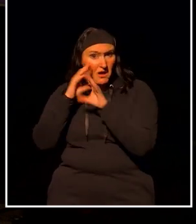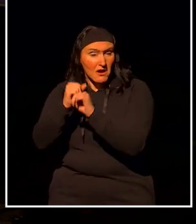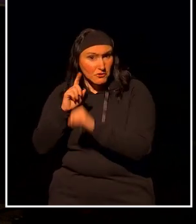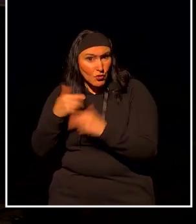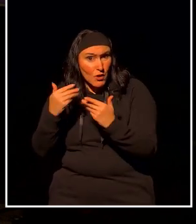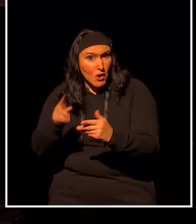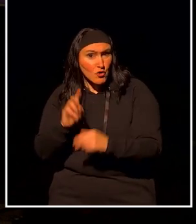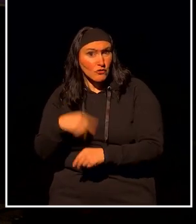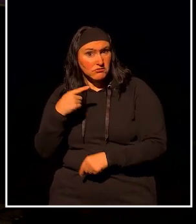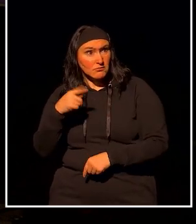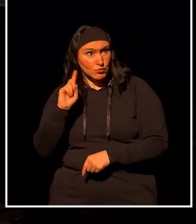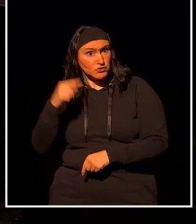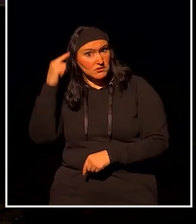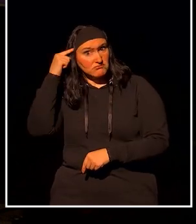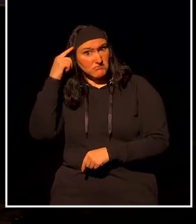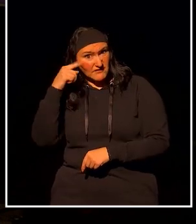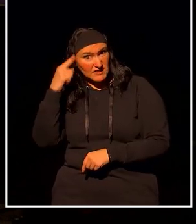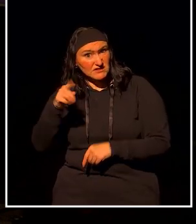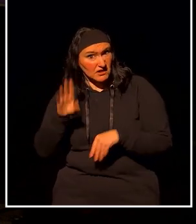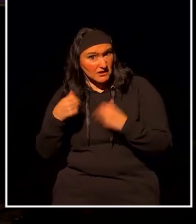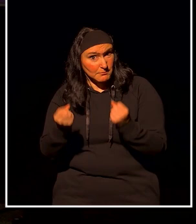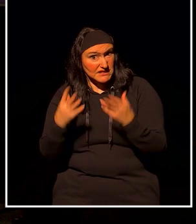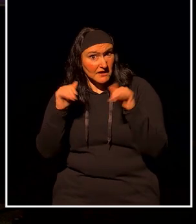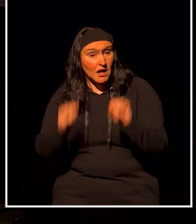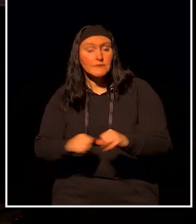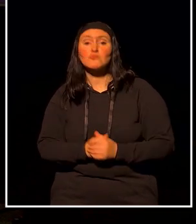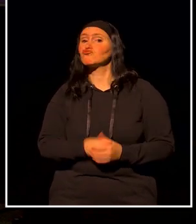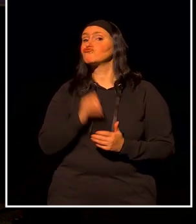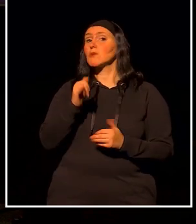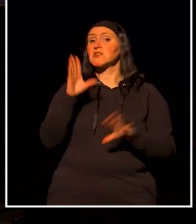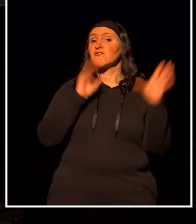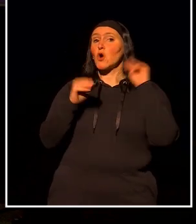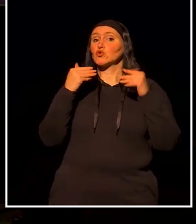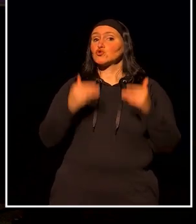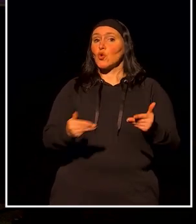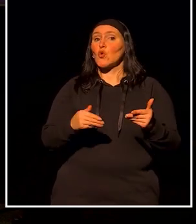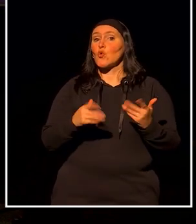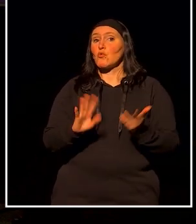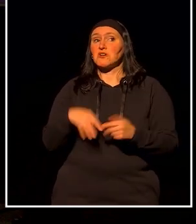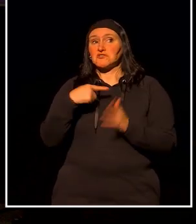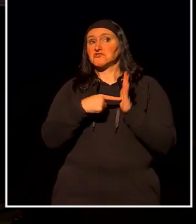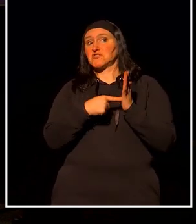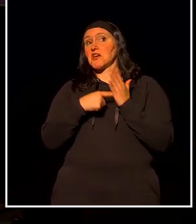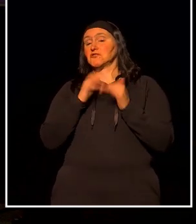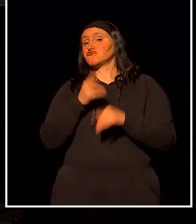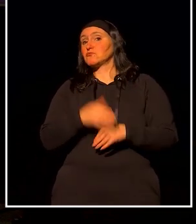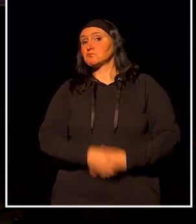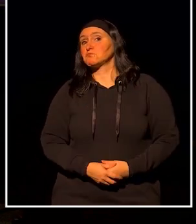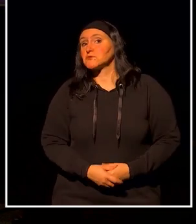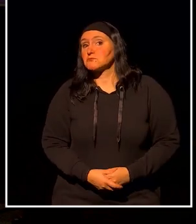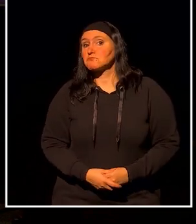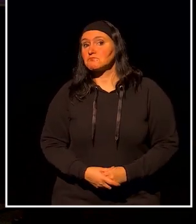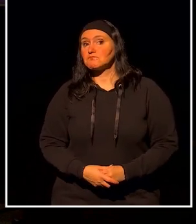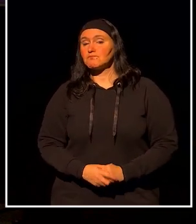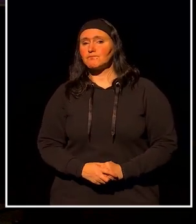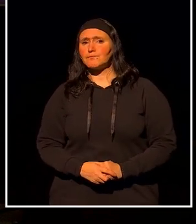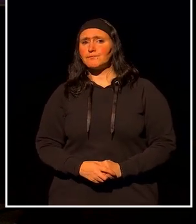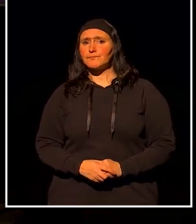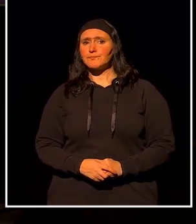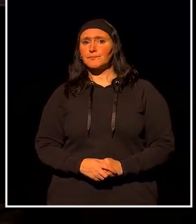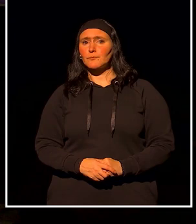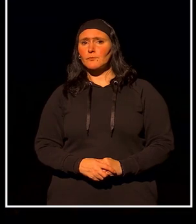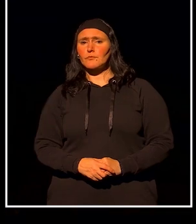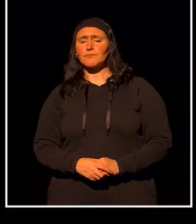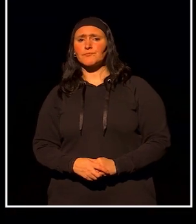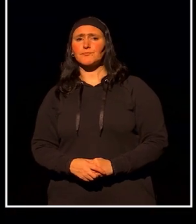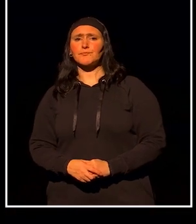Das lehrt die bisherige Erfahrung jedenfalls. Auf jeden Fall. Und habt ihr eine Idee, wie